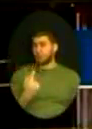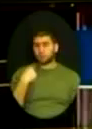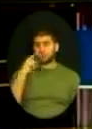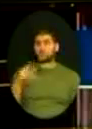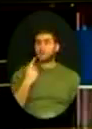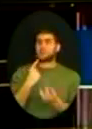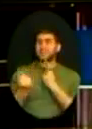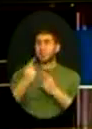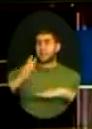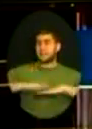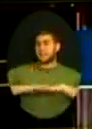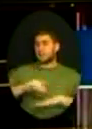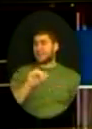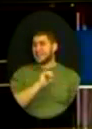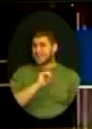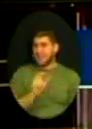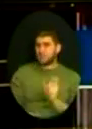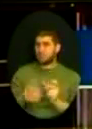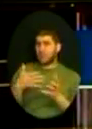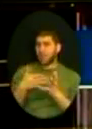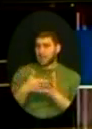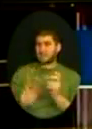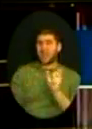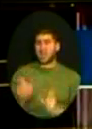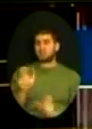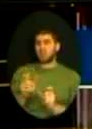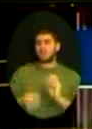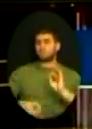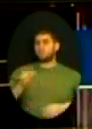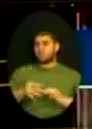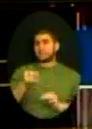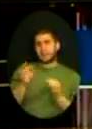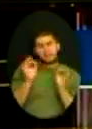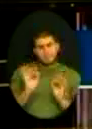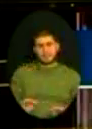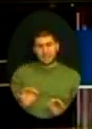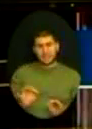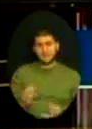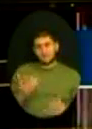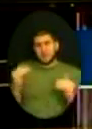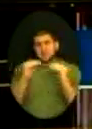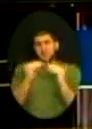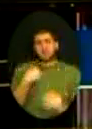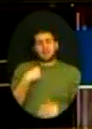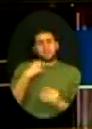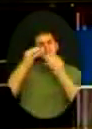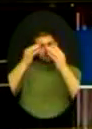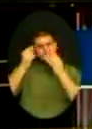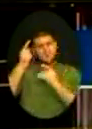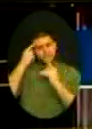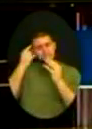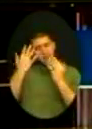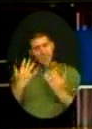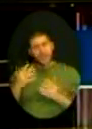שיש דיון מקצועי ענייני בין אנשי החקירה לאנשי המשפט, זה בסדר גמור ואף ראוי. אני מעריכה שיש דברים